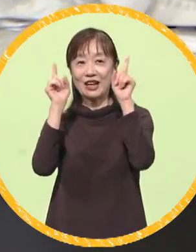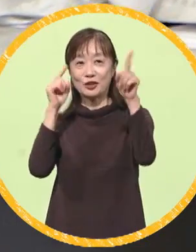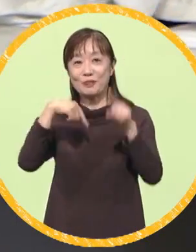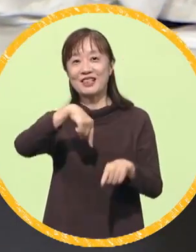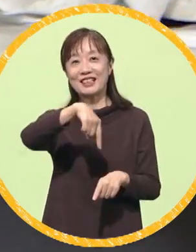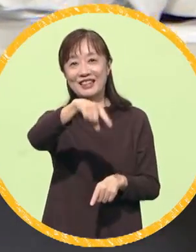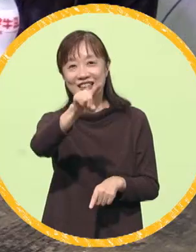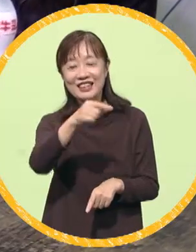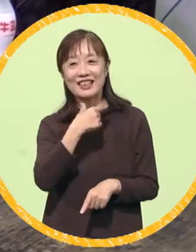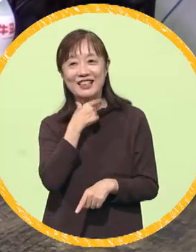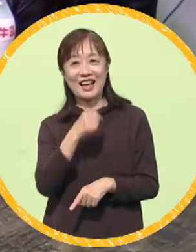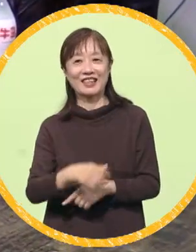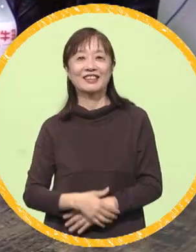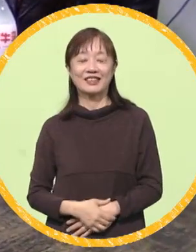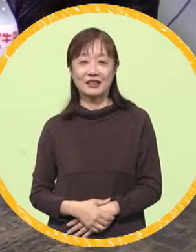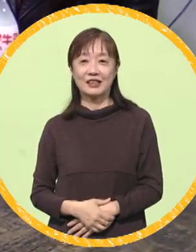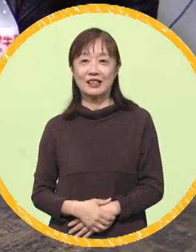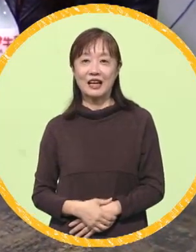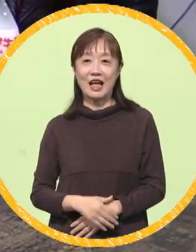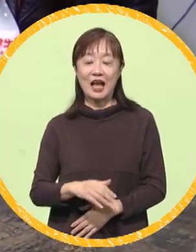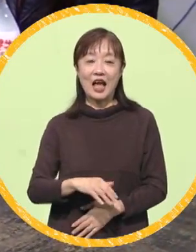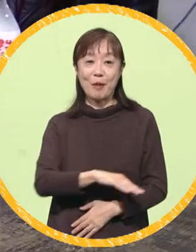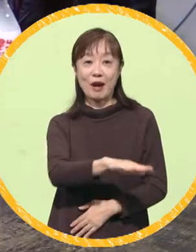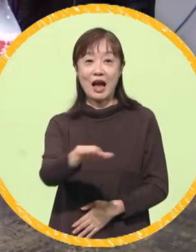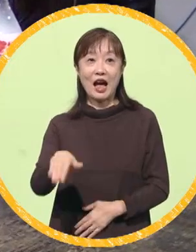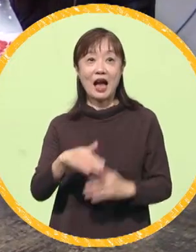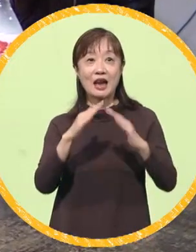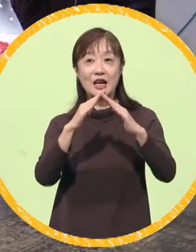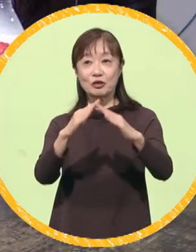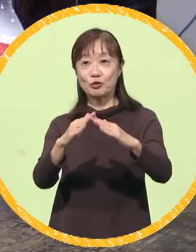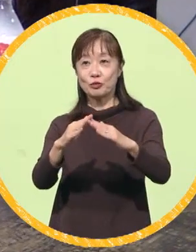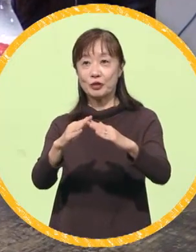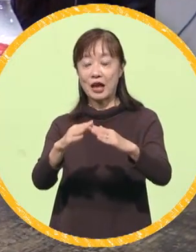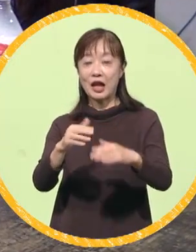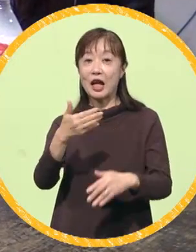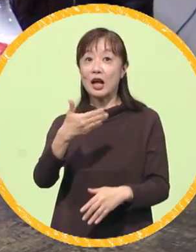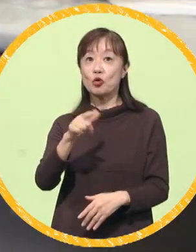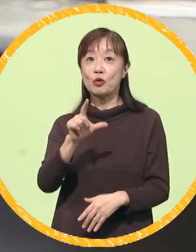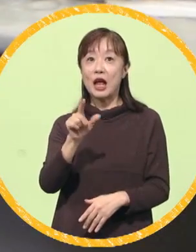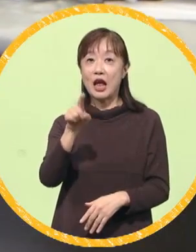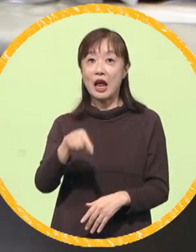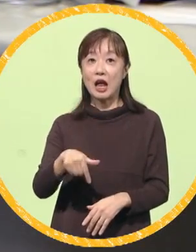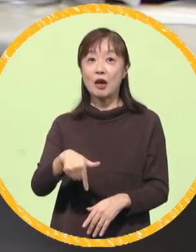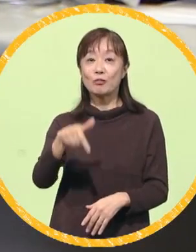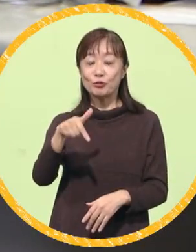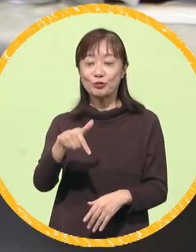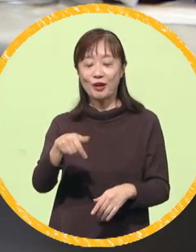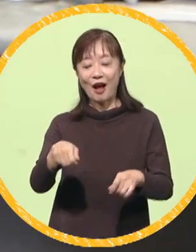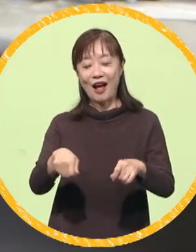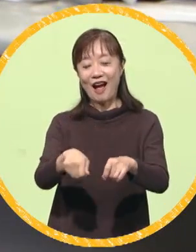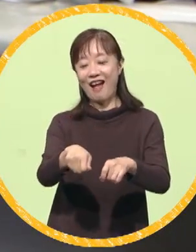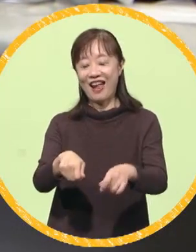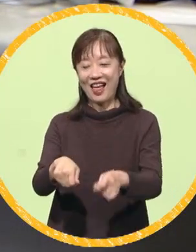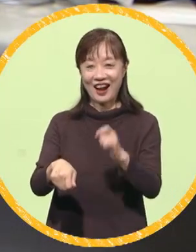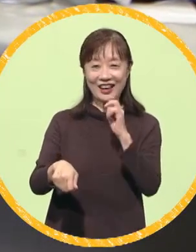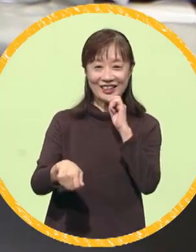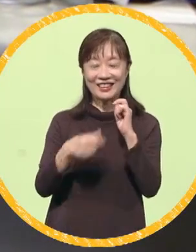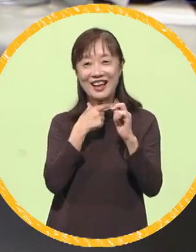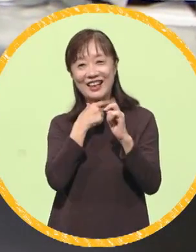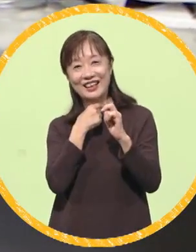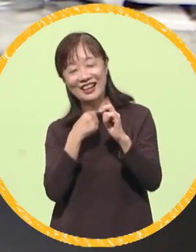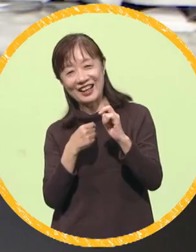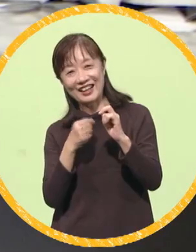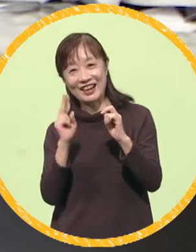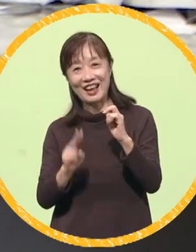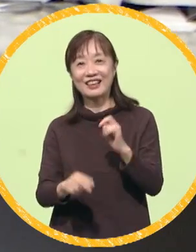行きます。ちゃんと 原宿行ってなんかクレープ食べたりとか。 あー、もうめっちゃ幸せですね。普段やんないのであんな